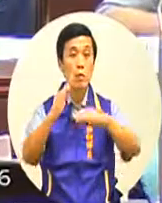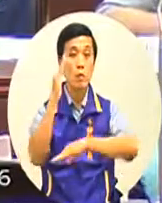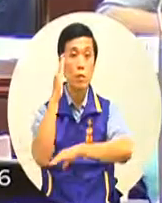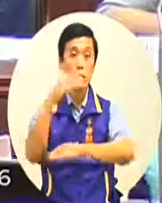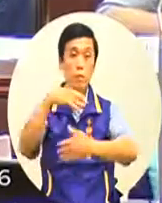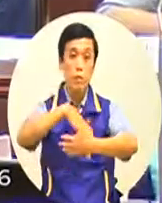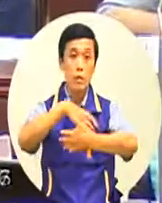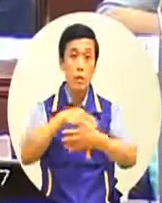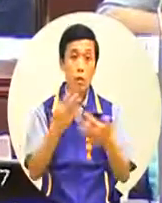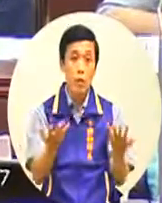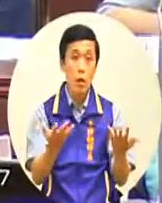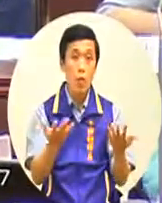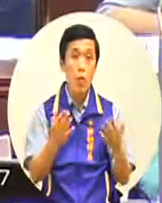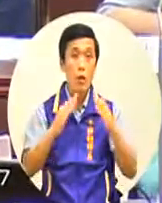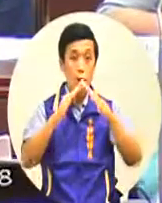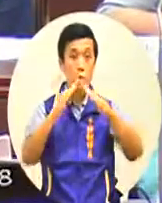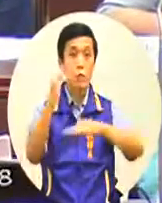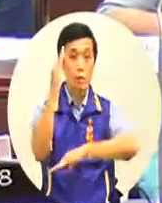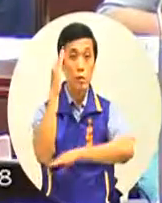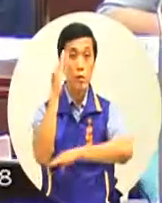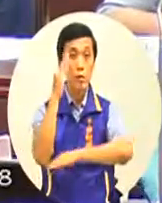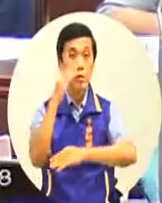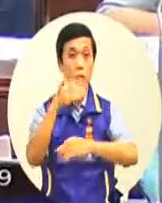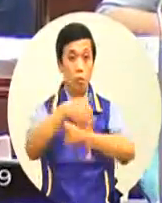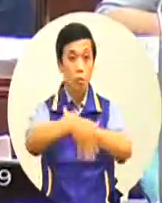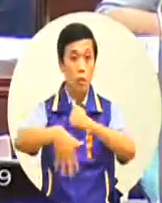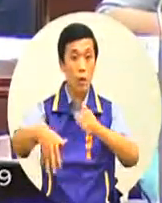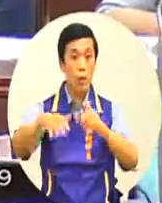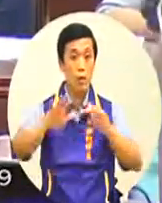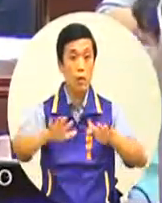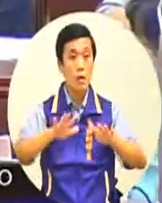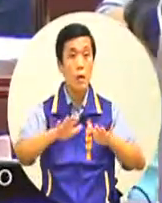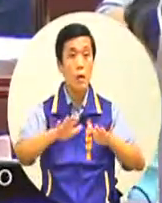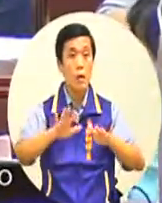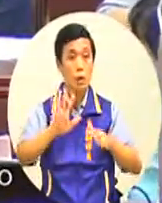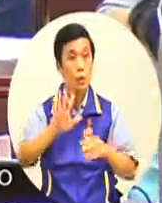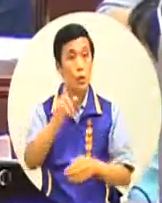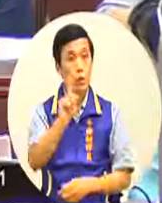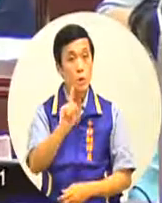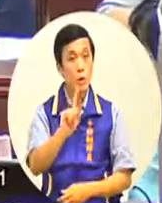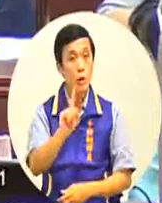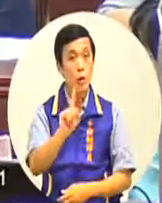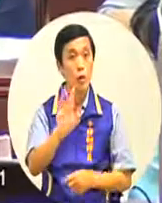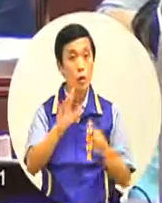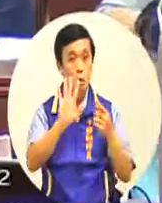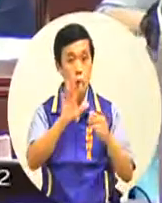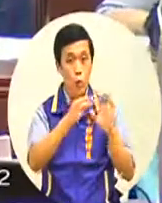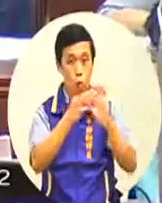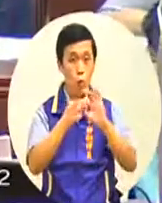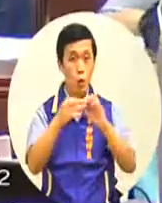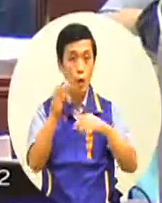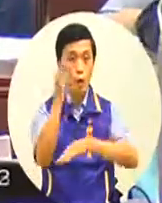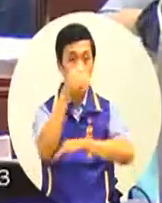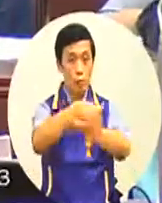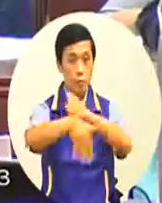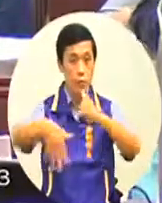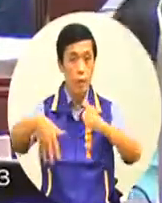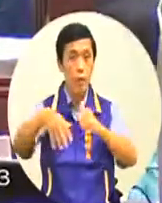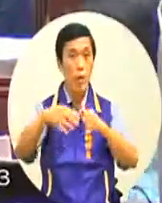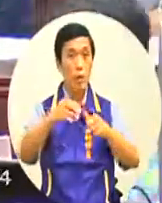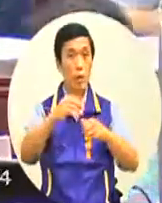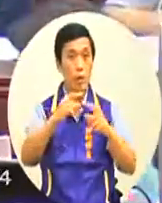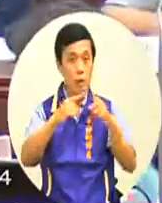我们市府自己现在目前就是现有 相关的局处的人，但是一定都还